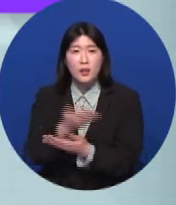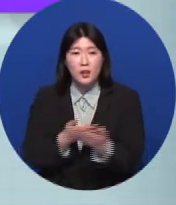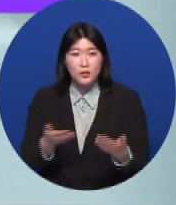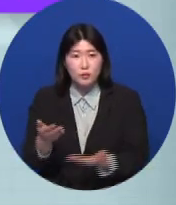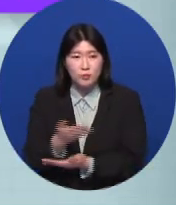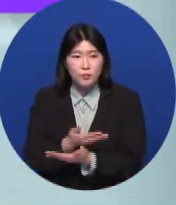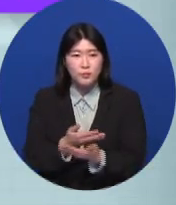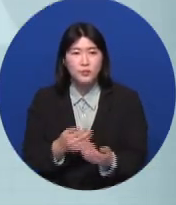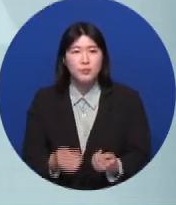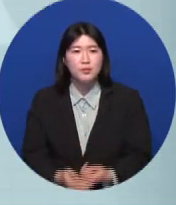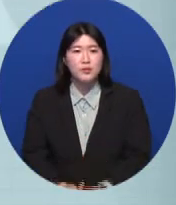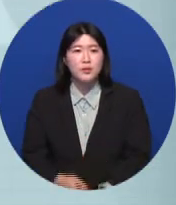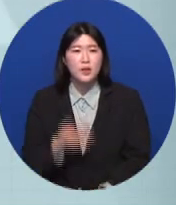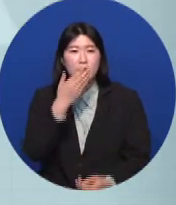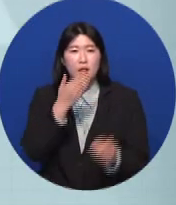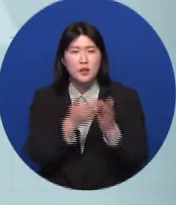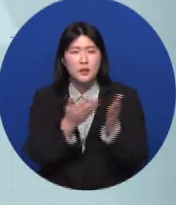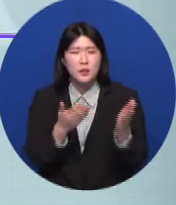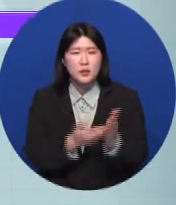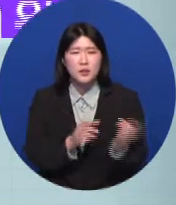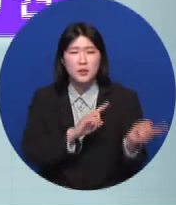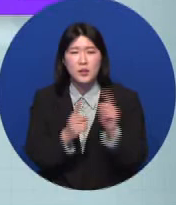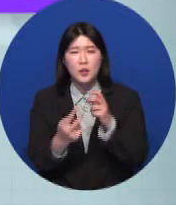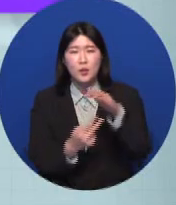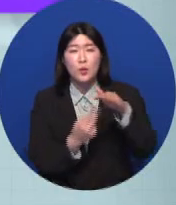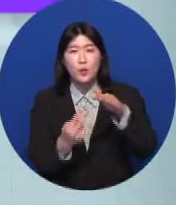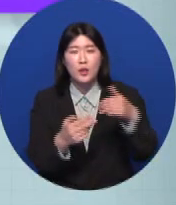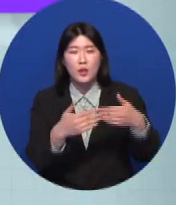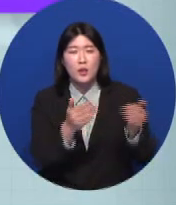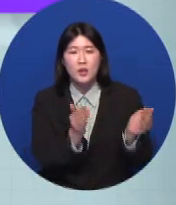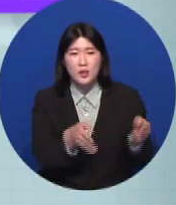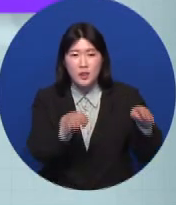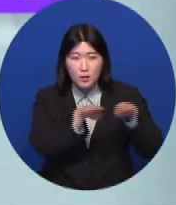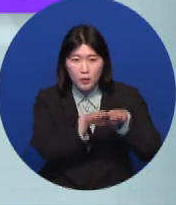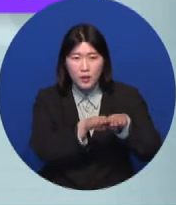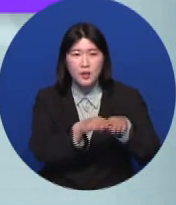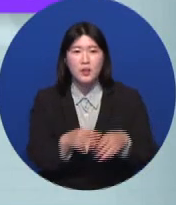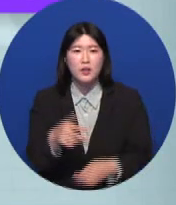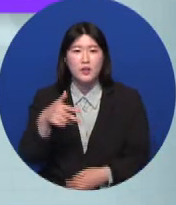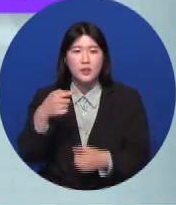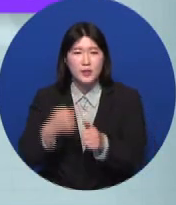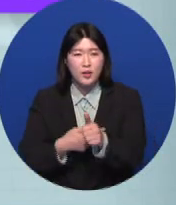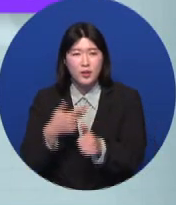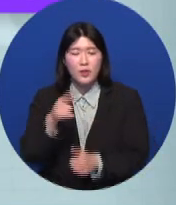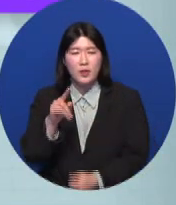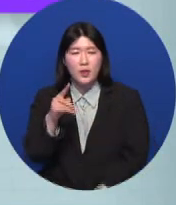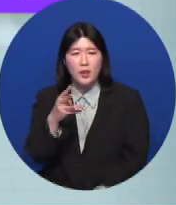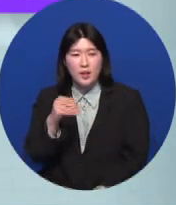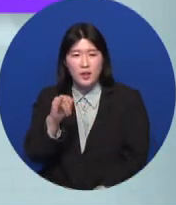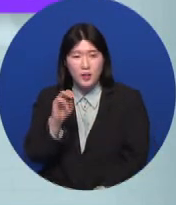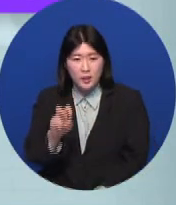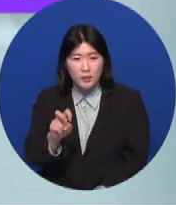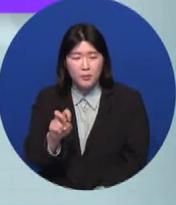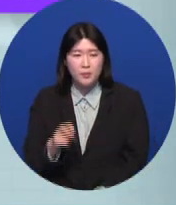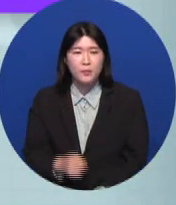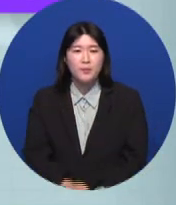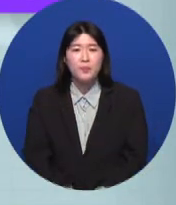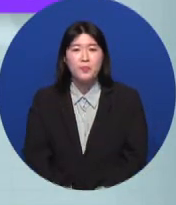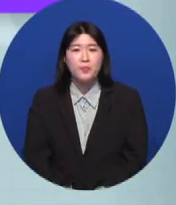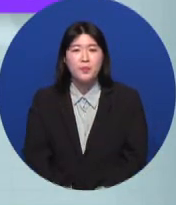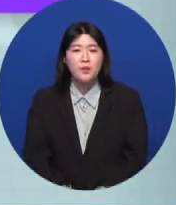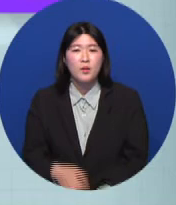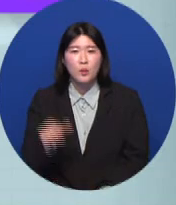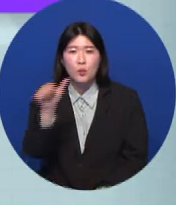100만 1 당진시 제가 장기요양기관 여자 패 1동 200만원 자연 내림 호 관 원에서 5천만 원 상당의